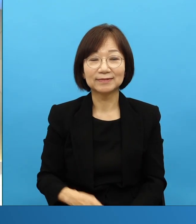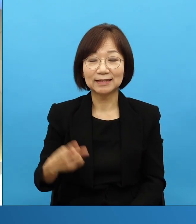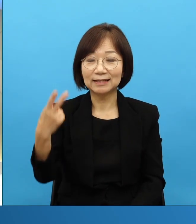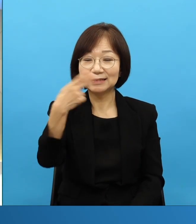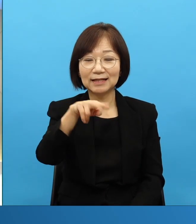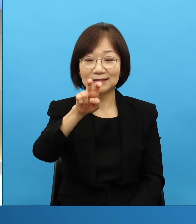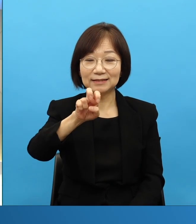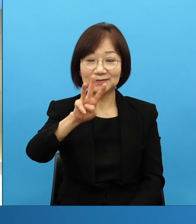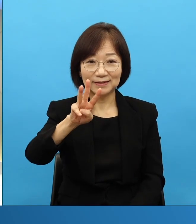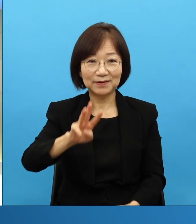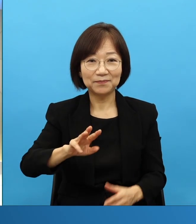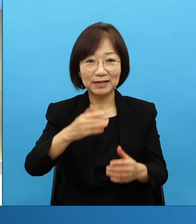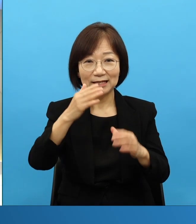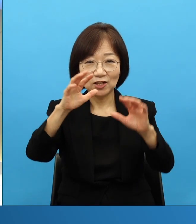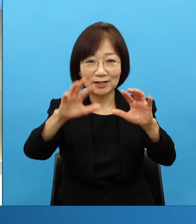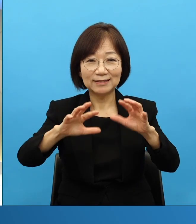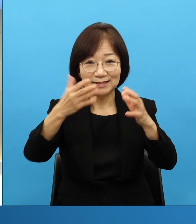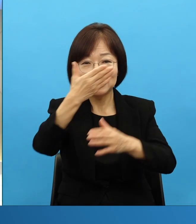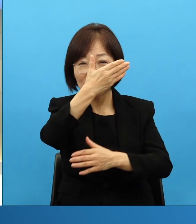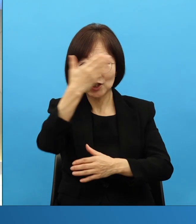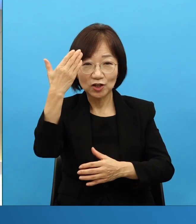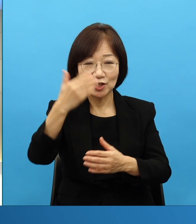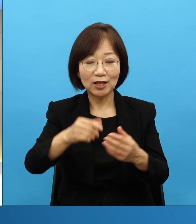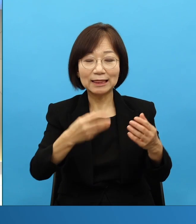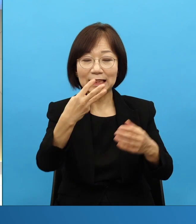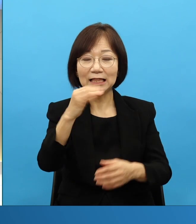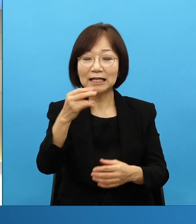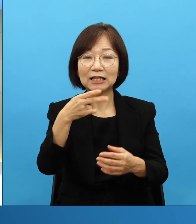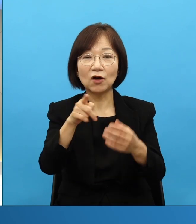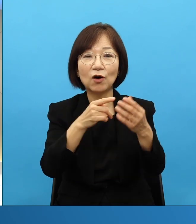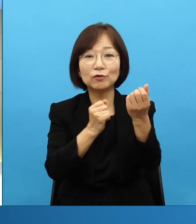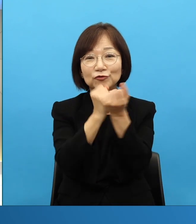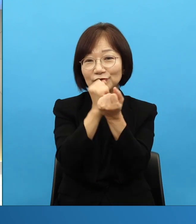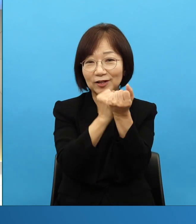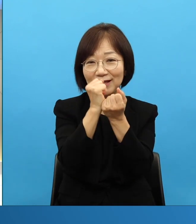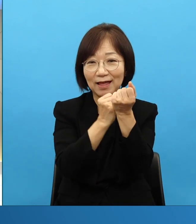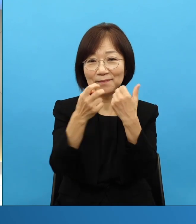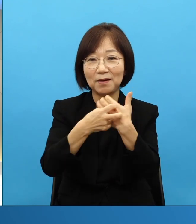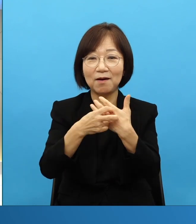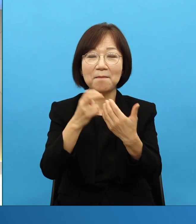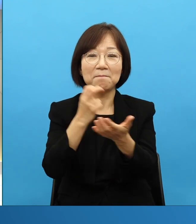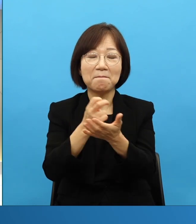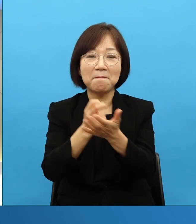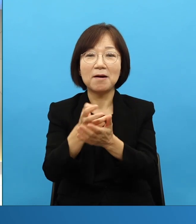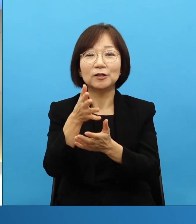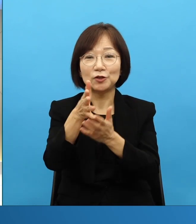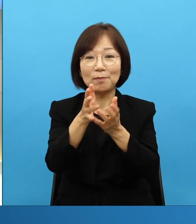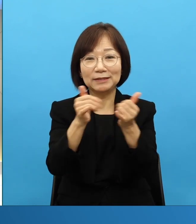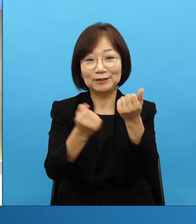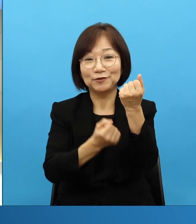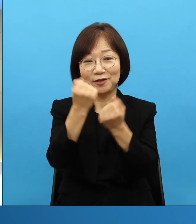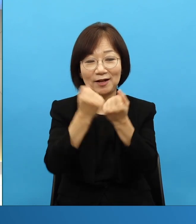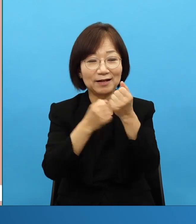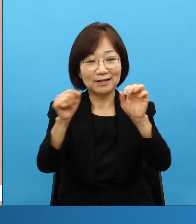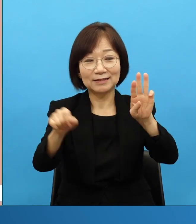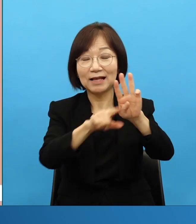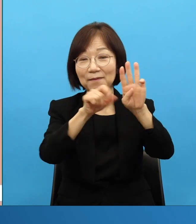2023 세계 청년 리더 수련회와 의료 법률 전문인 수련회가 오는 3월 1일 덕평 RUTC에서